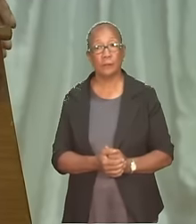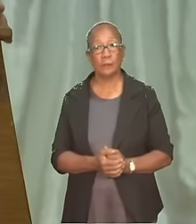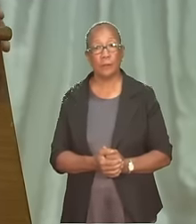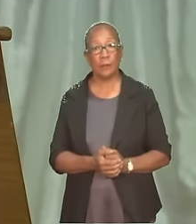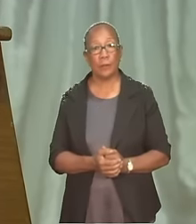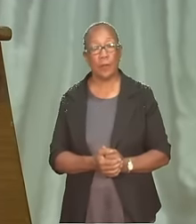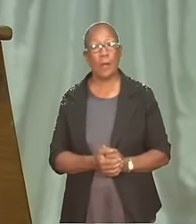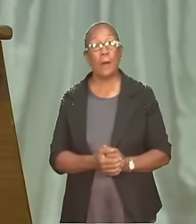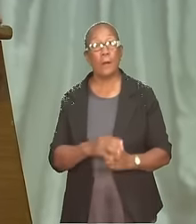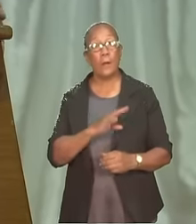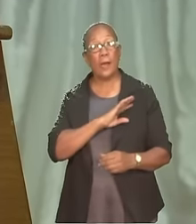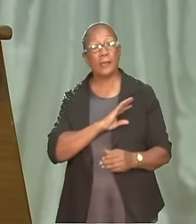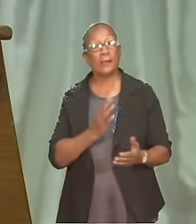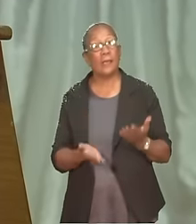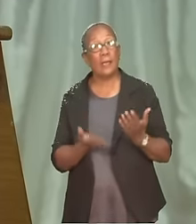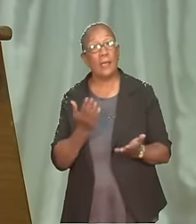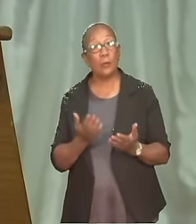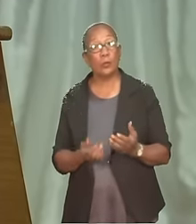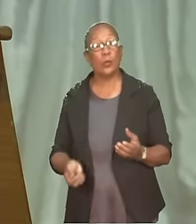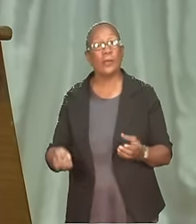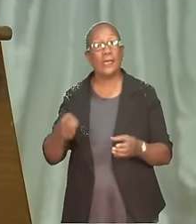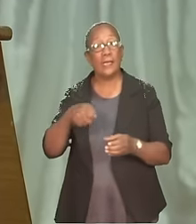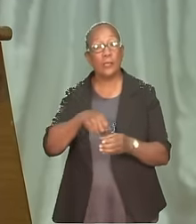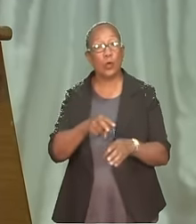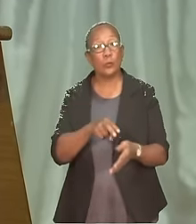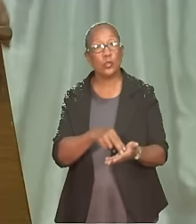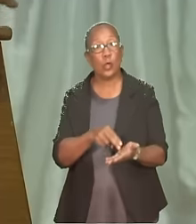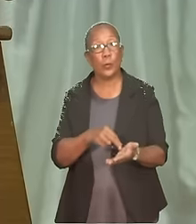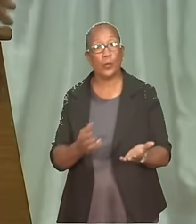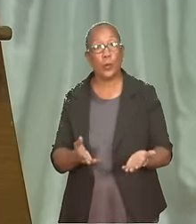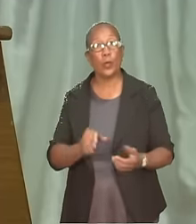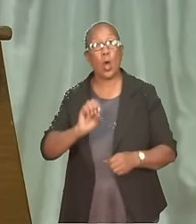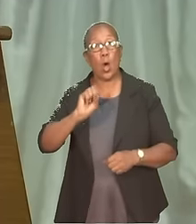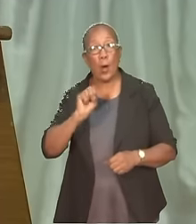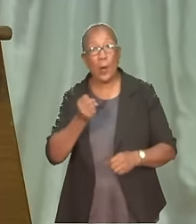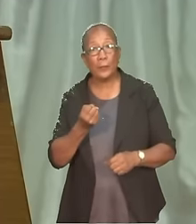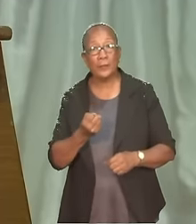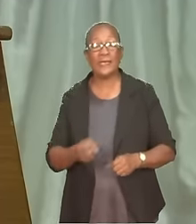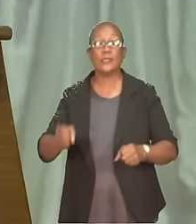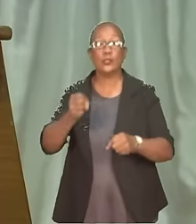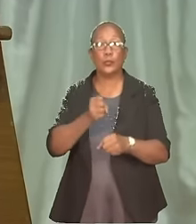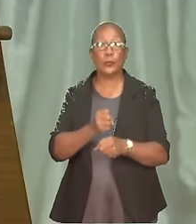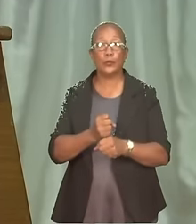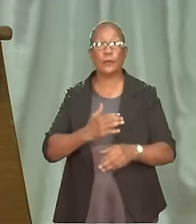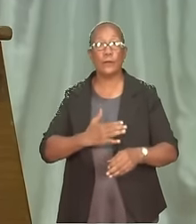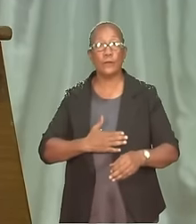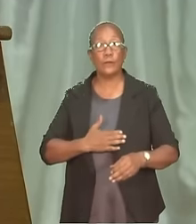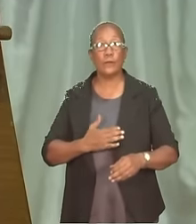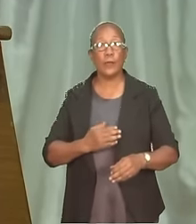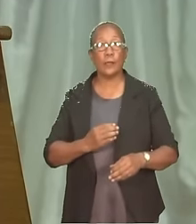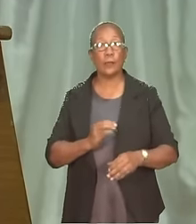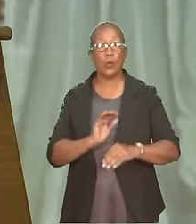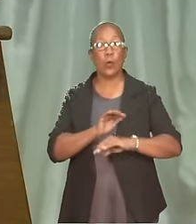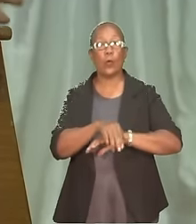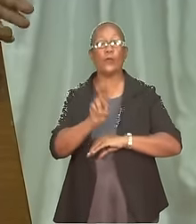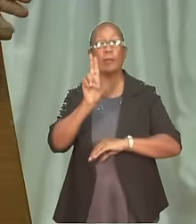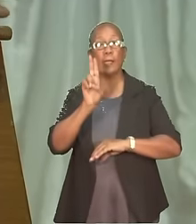Maar tegelijkertijd moeten we die inkomsten gebruiken om die instituten van de overheid te